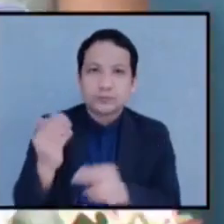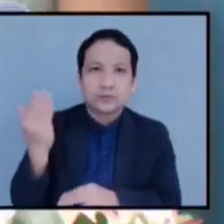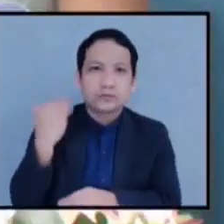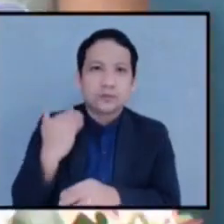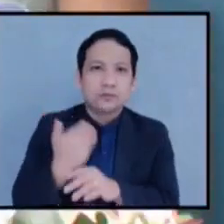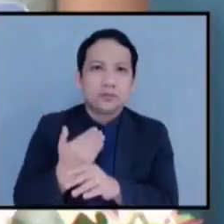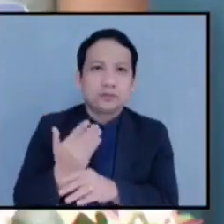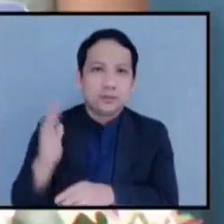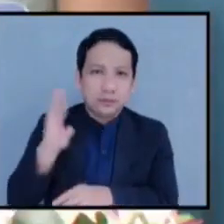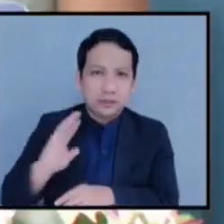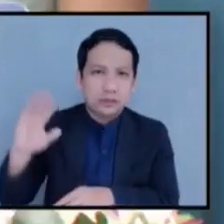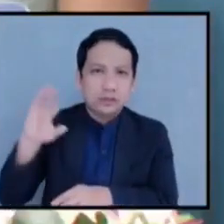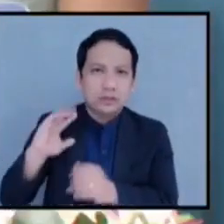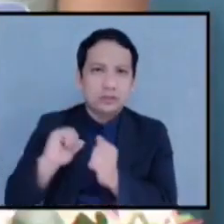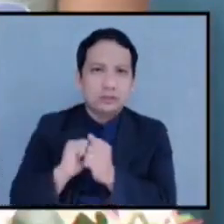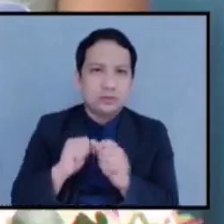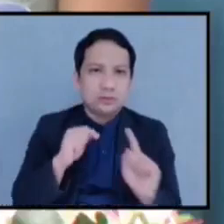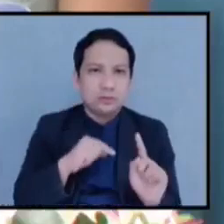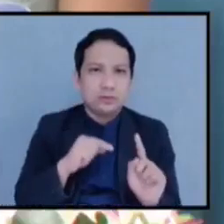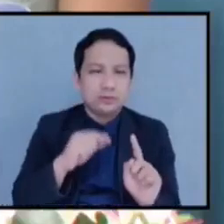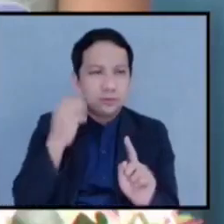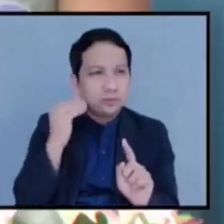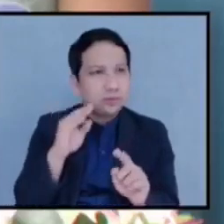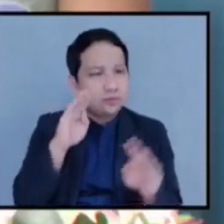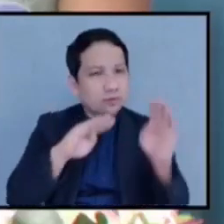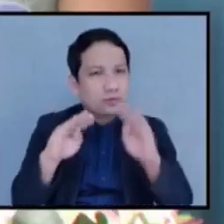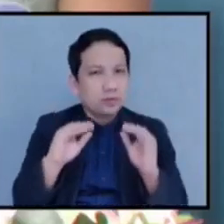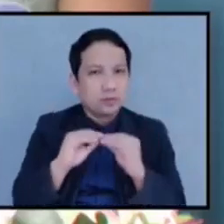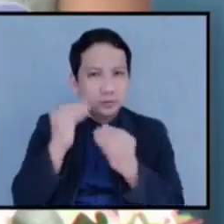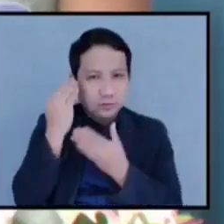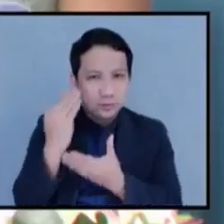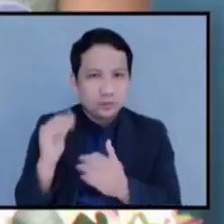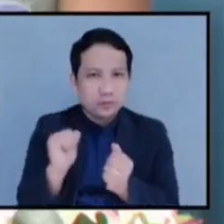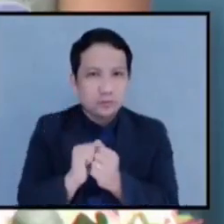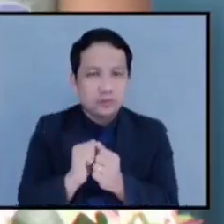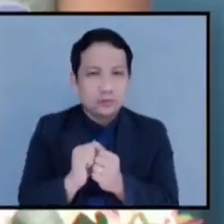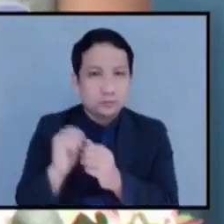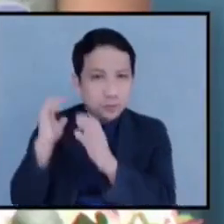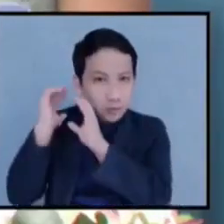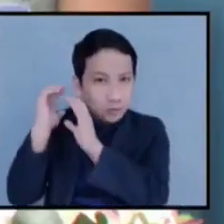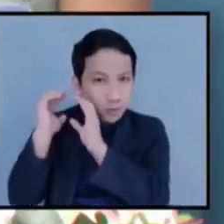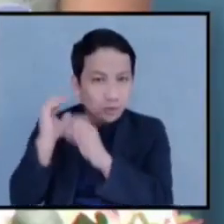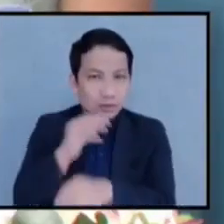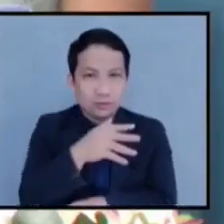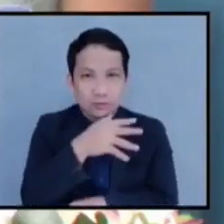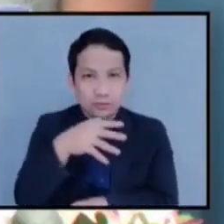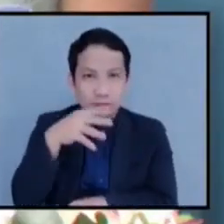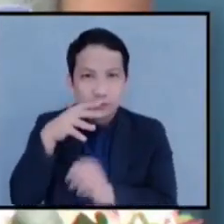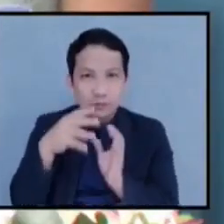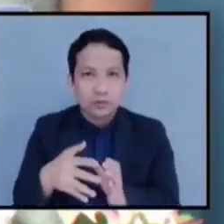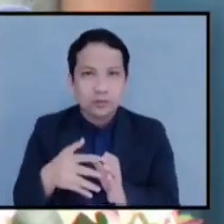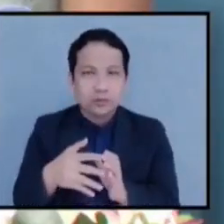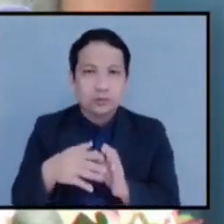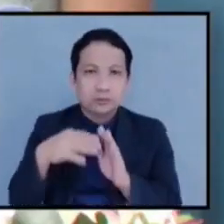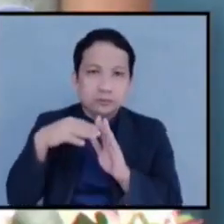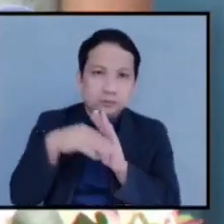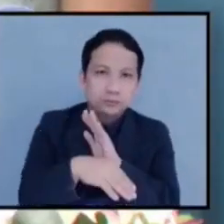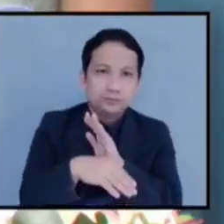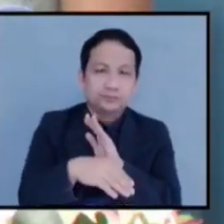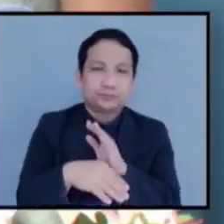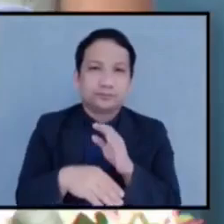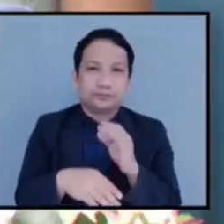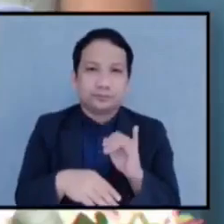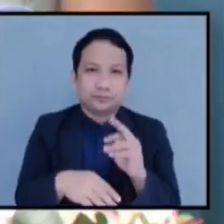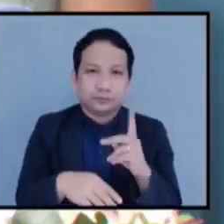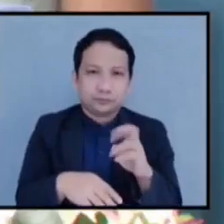ago, isa sa mga problema ng ating bansa, itong mga coconut farmers, dahil bumabagsak yung industriyang ito at tinawagan